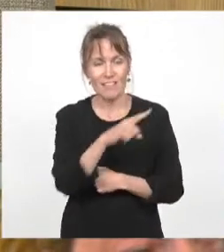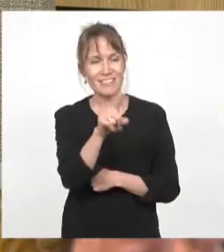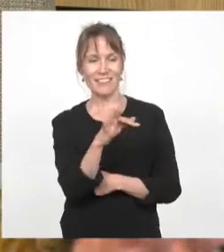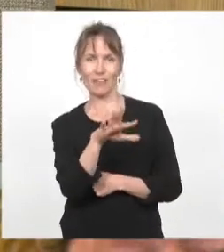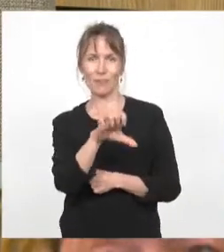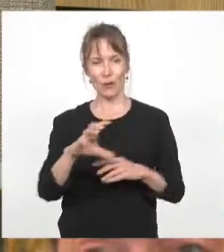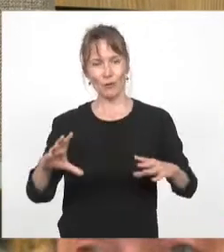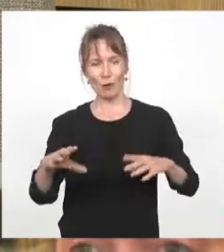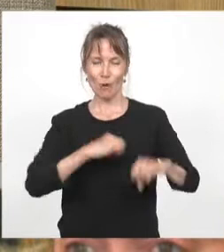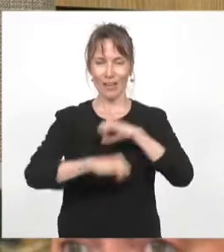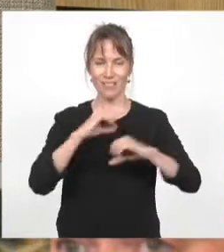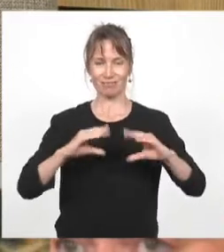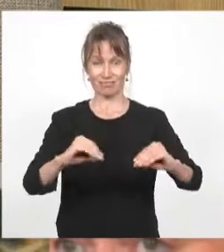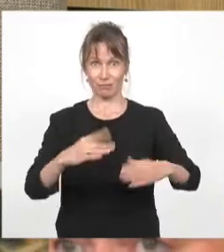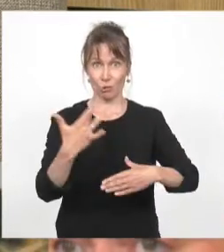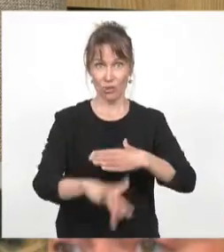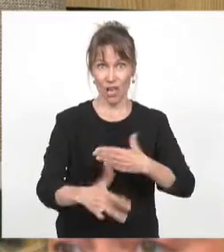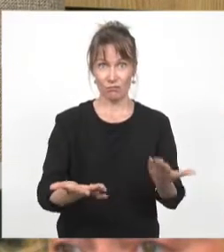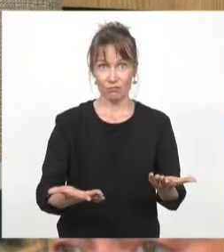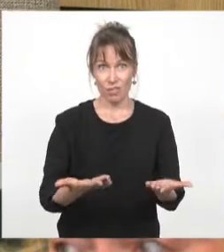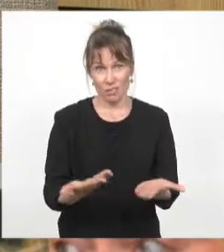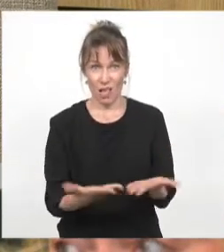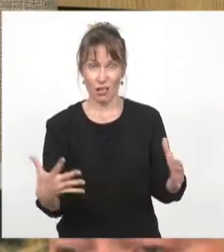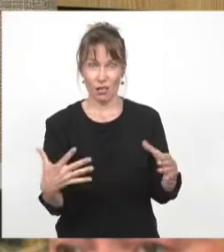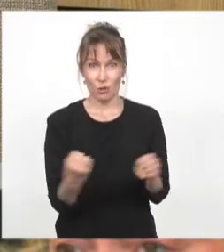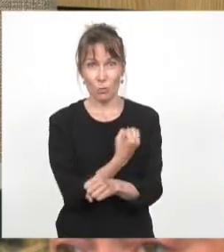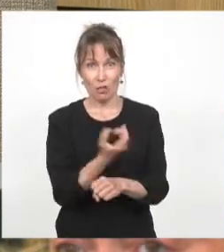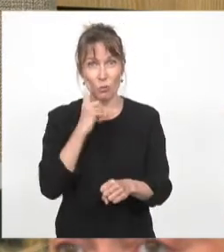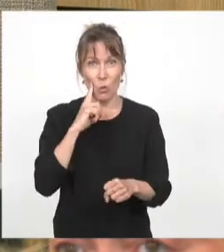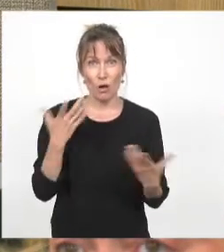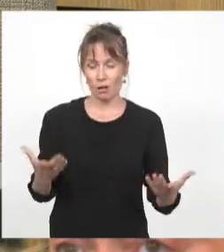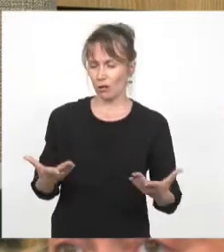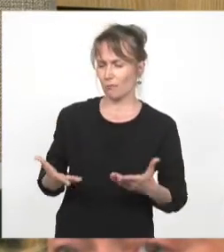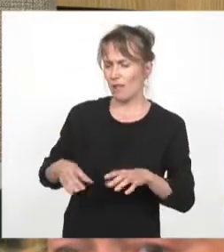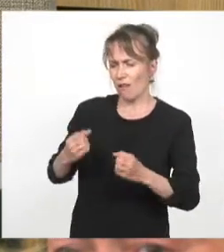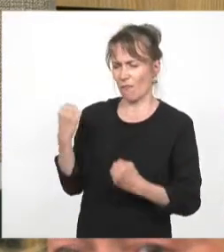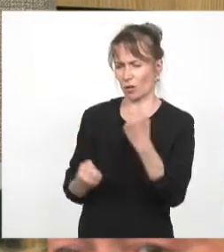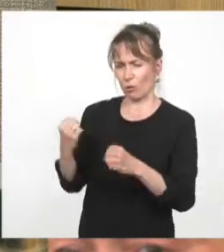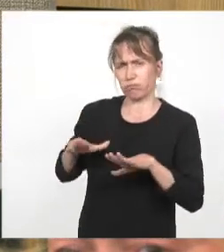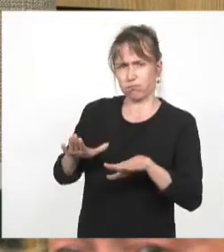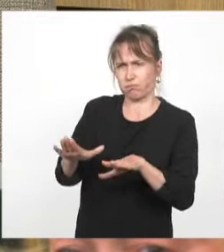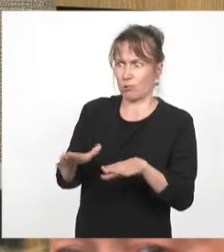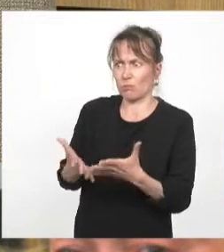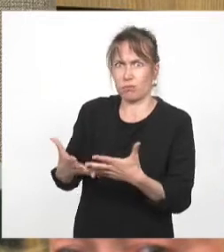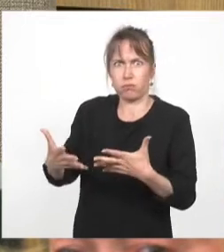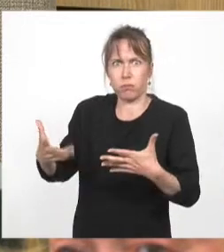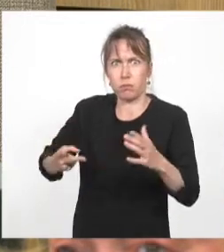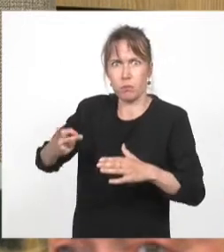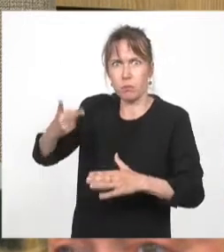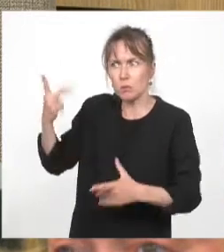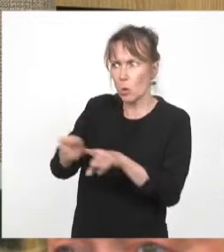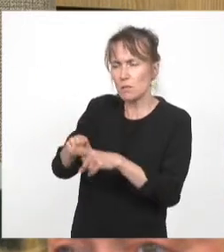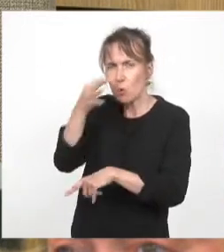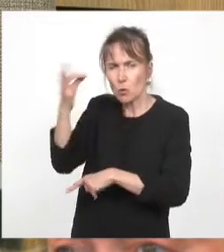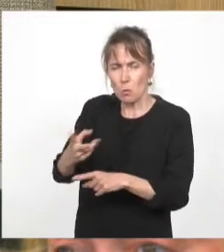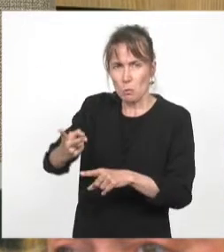n'ait finalement qu'un effet limité au regard de l'évolution du parc automobile et de la diminution tendancielle de la part de véhicules très polluants. Depuis